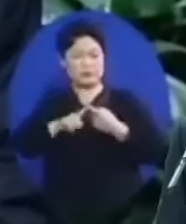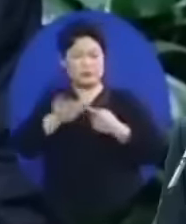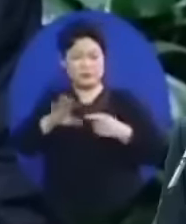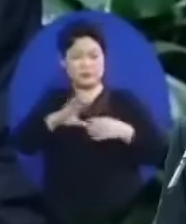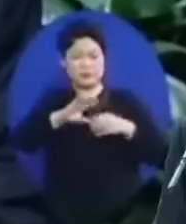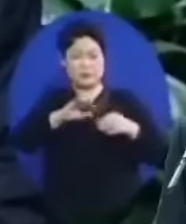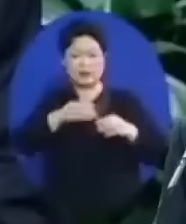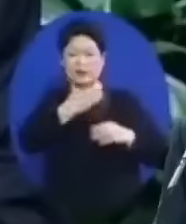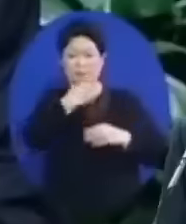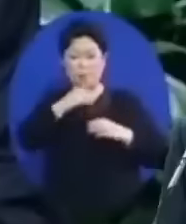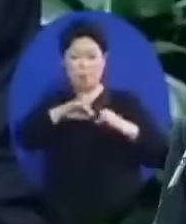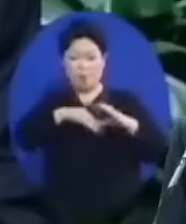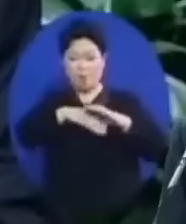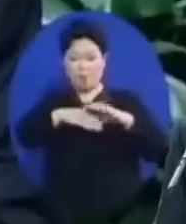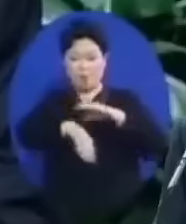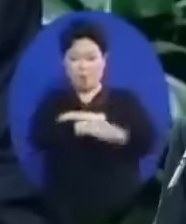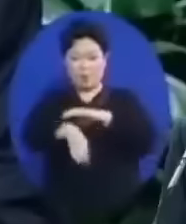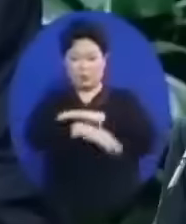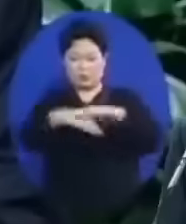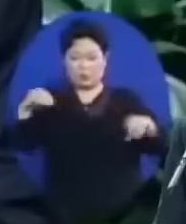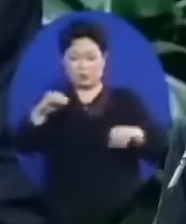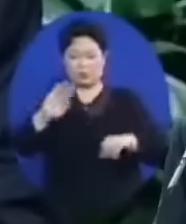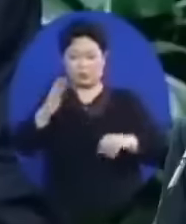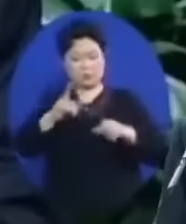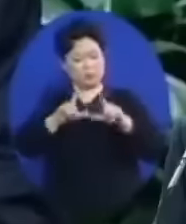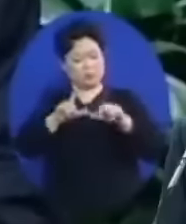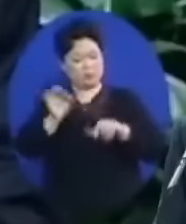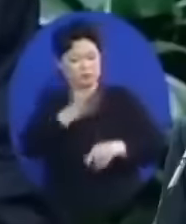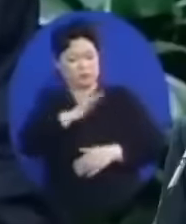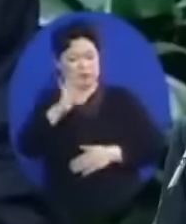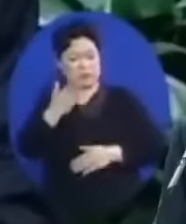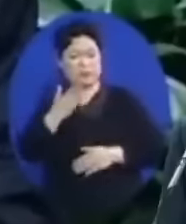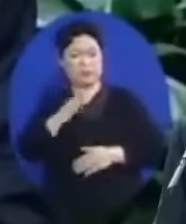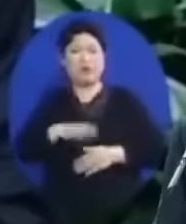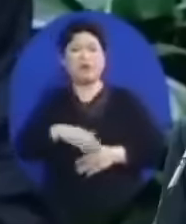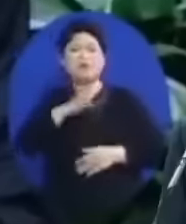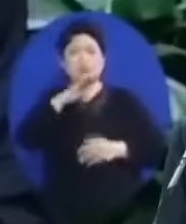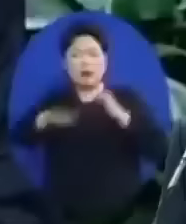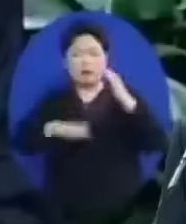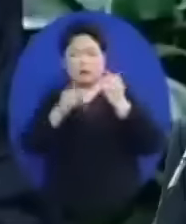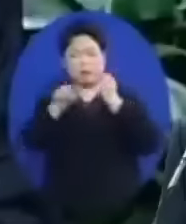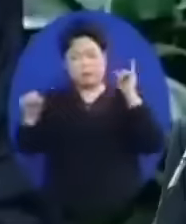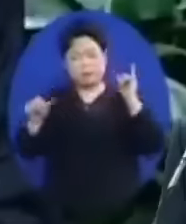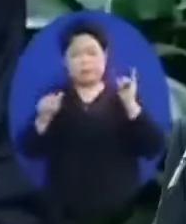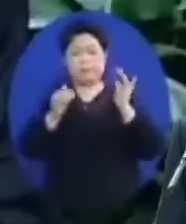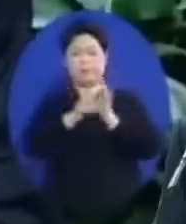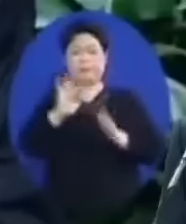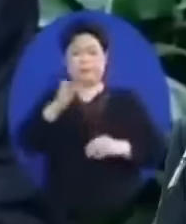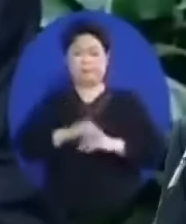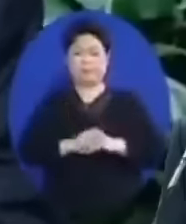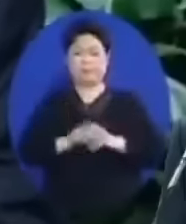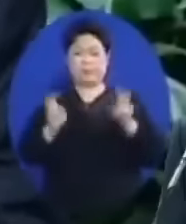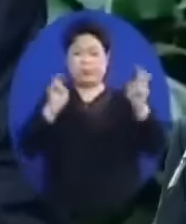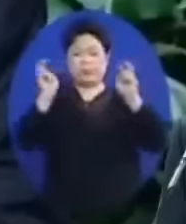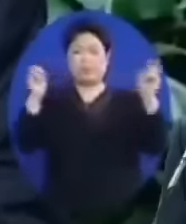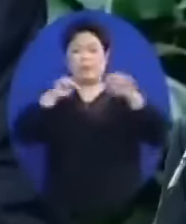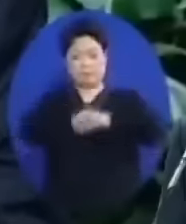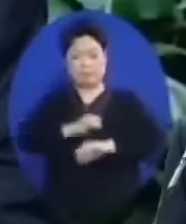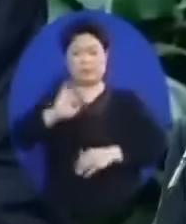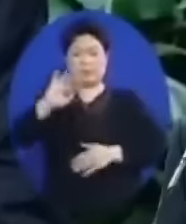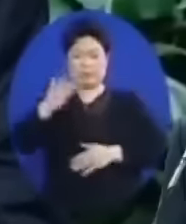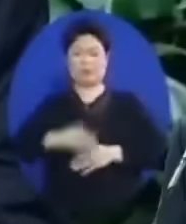복권을 통해서 엄청난 부자가 된 대부분의 사람들이 얼마 있지 않아 가정 파탄이 일어나고 사업이